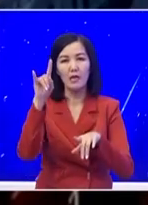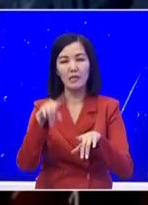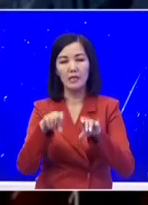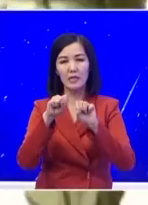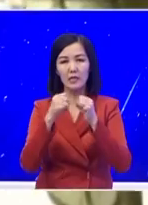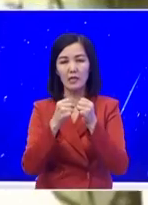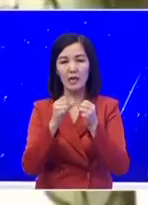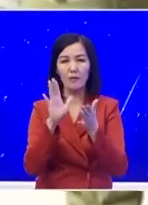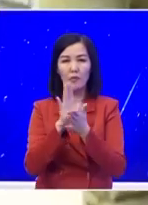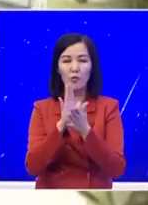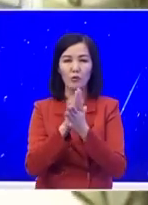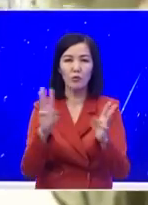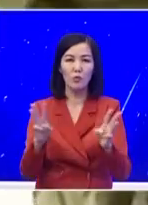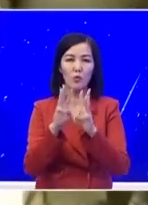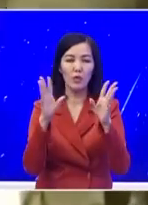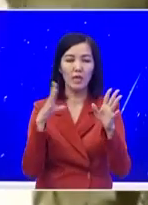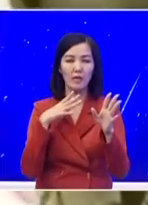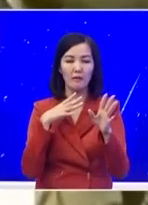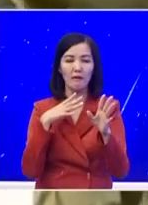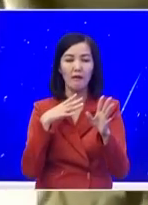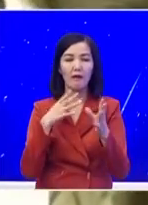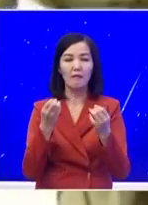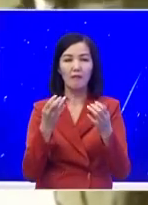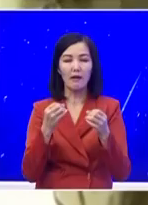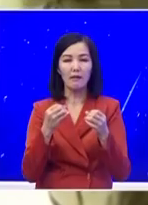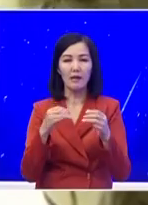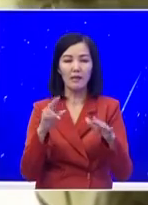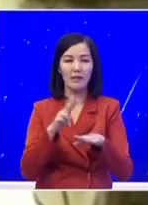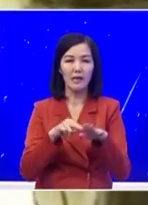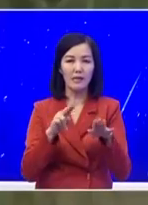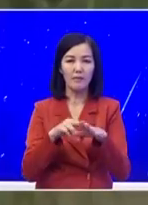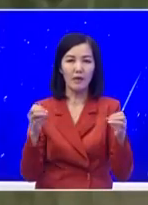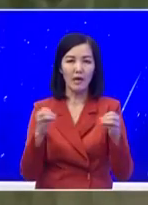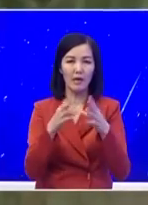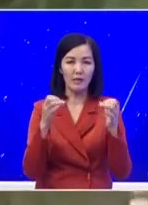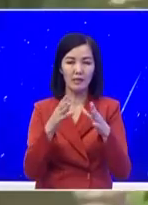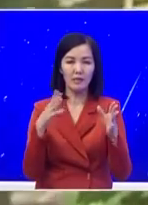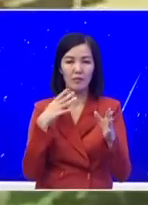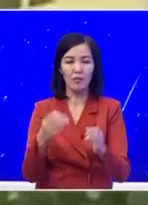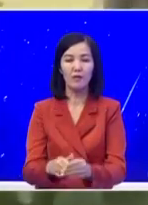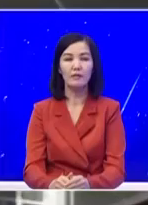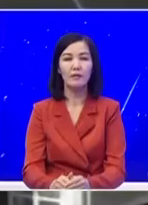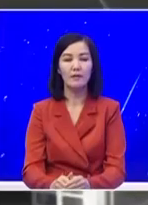шағылып, қоқыс жәшіктері өртелген. Сонымен қоса тәртіп сақшыларымен қақтығыста болған.